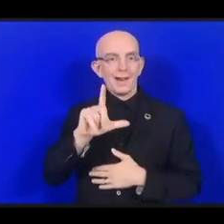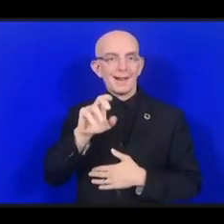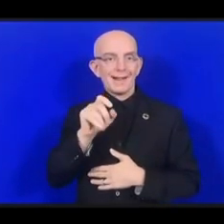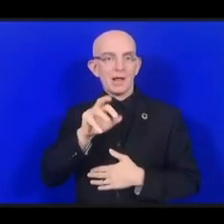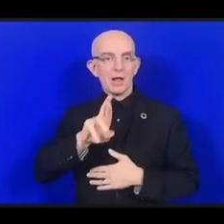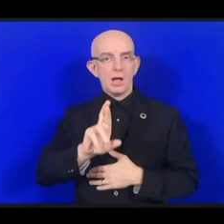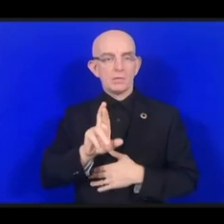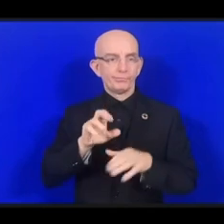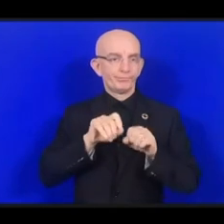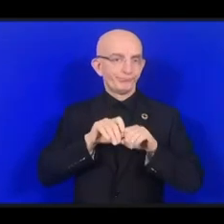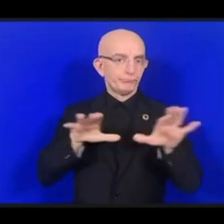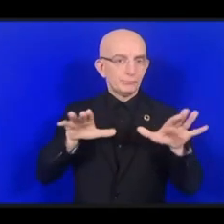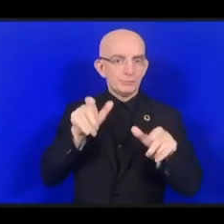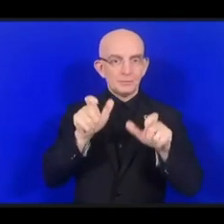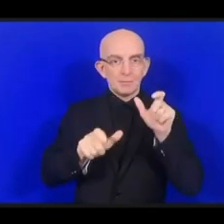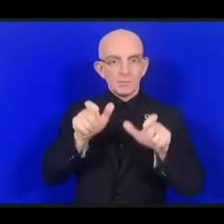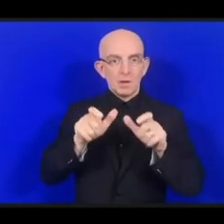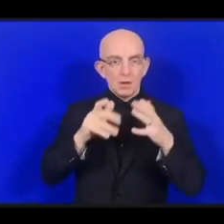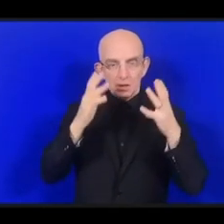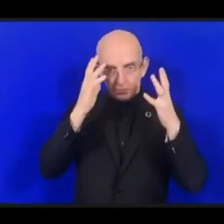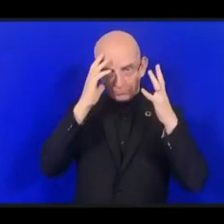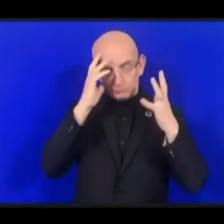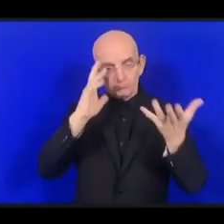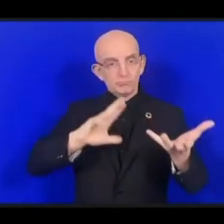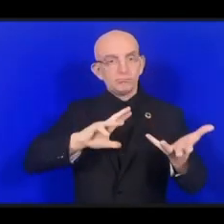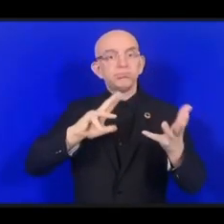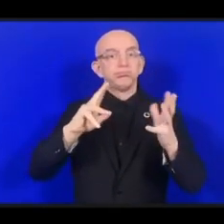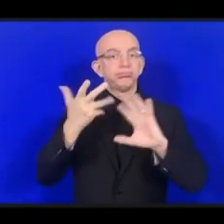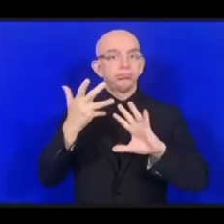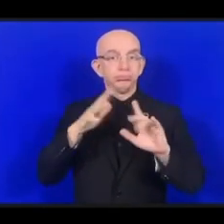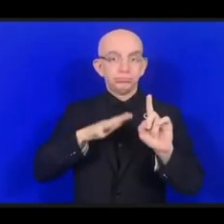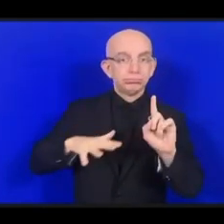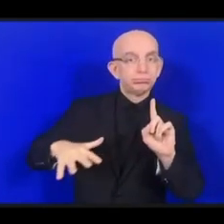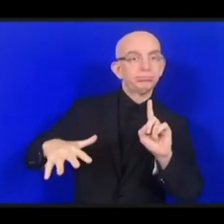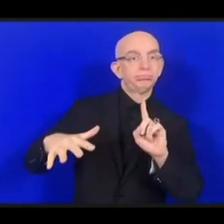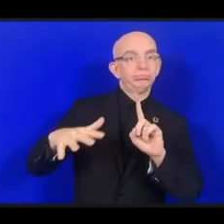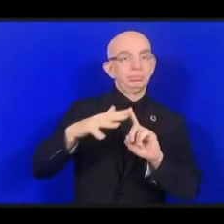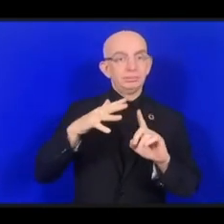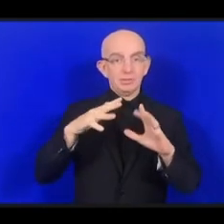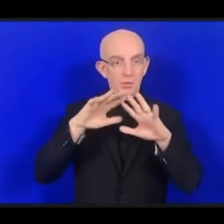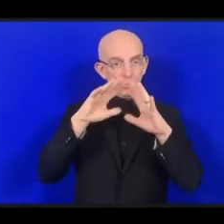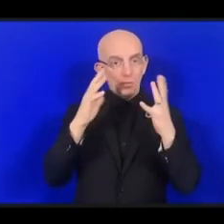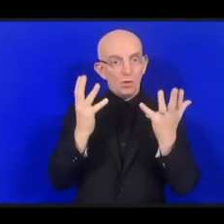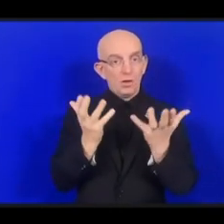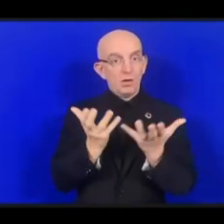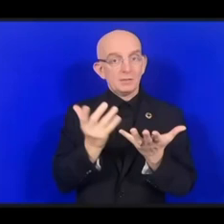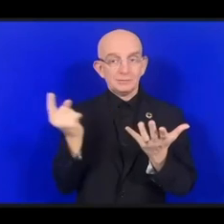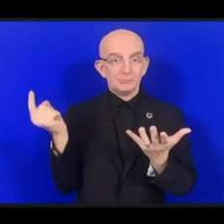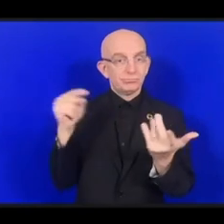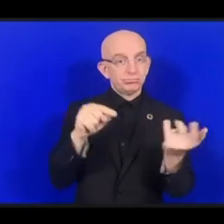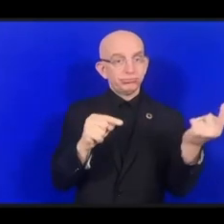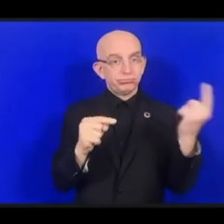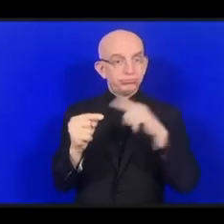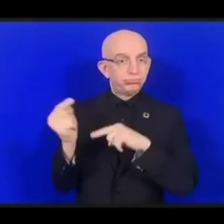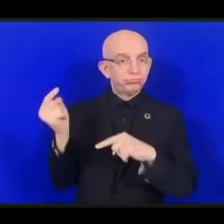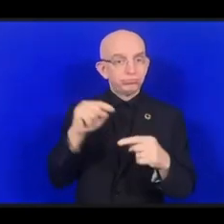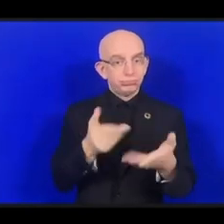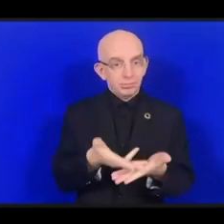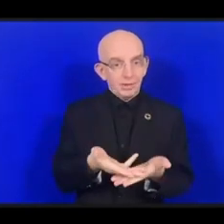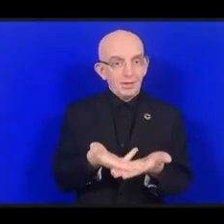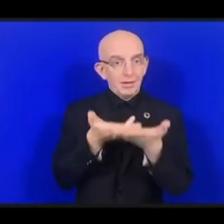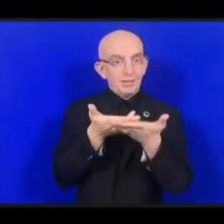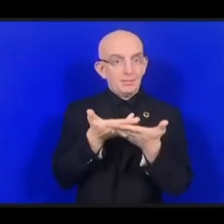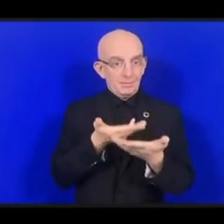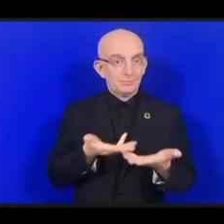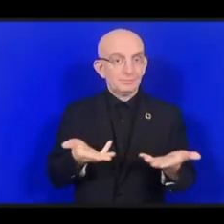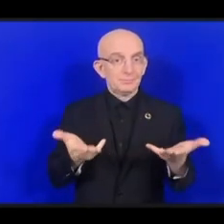الناس في جميع انحاء اليابان والعالم لمساعده الناس في المناطق المتضرره من الزلزال ومن